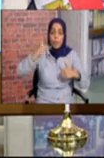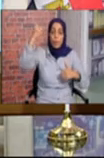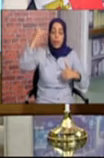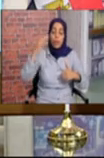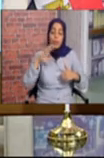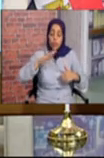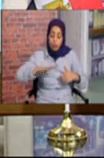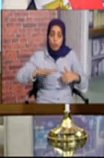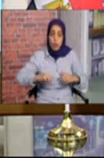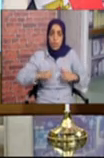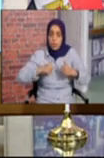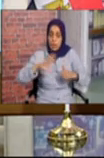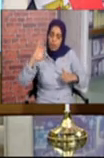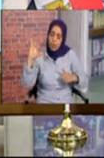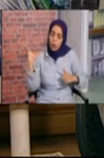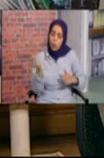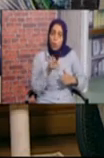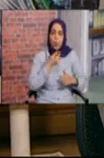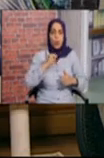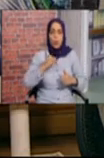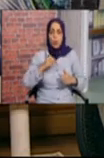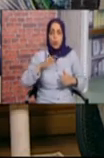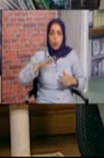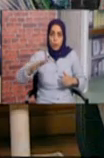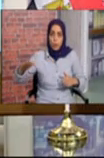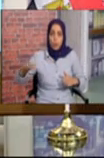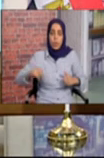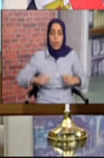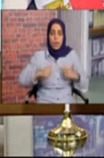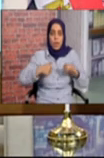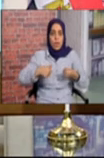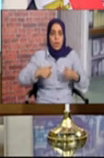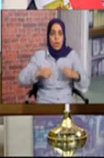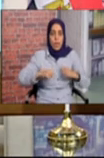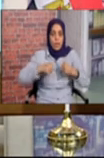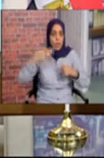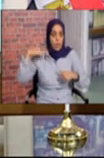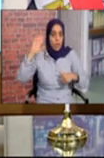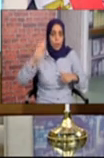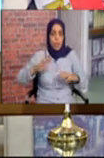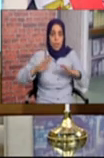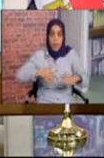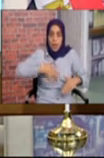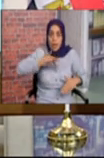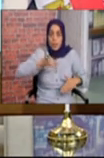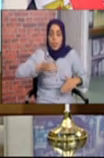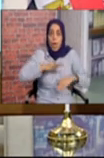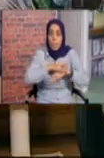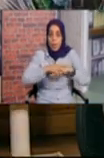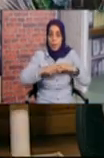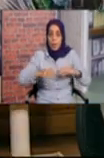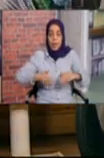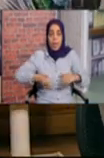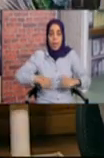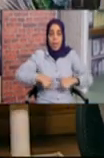الطفل اصلا الاحتياجات كل طالب. انا مش عايزه شعارات حياه كريمه وحياه رحيمه انا عايزه بيعمل لك حاجه الحياه الكريمه